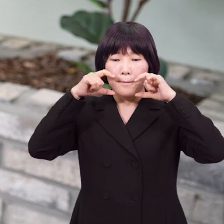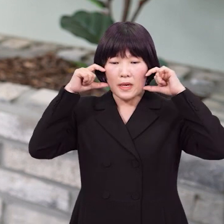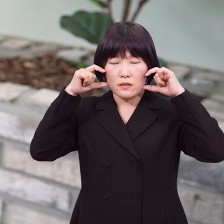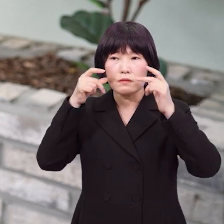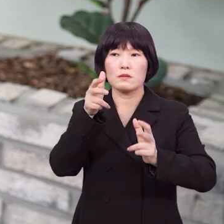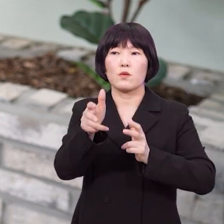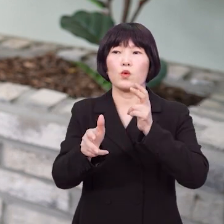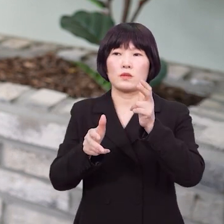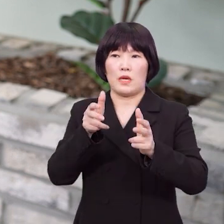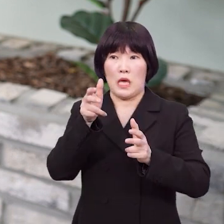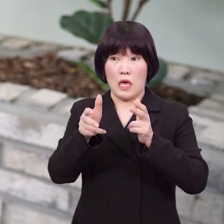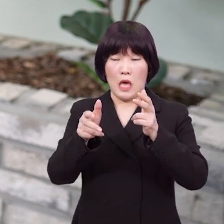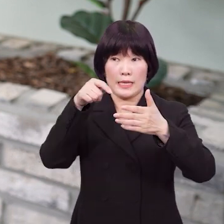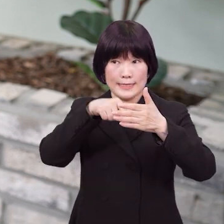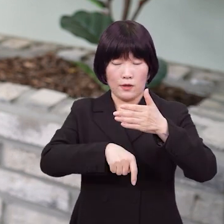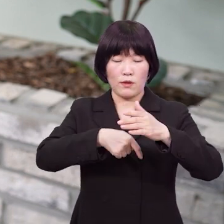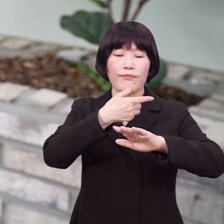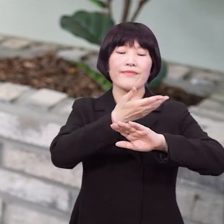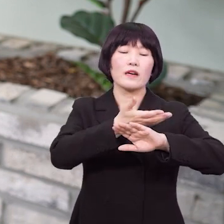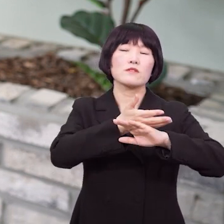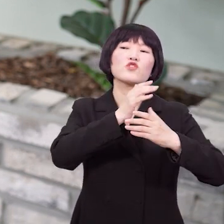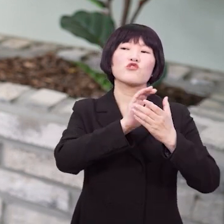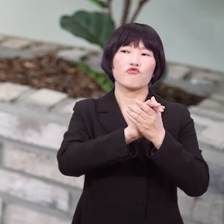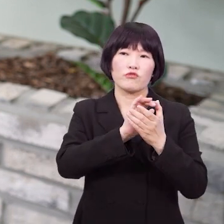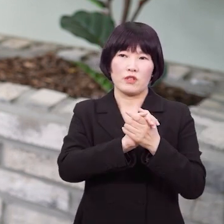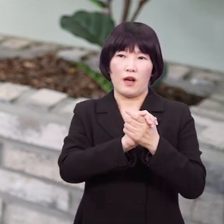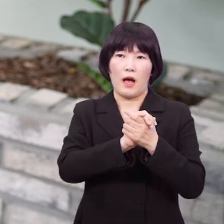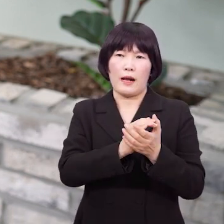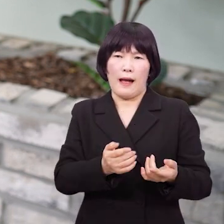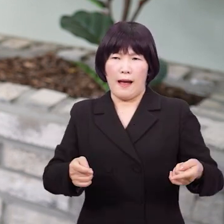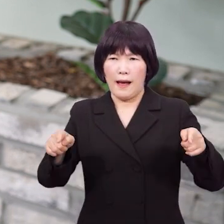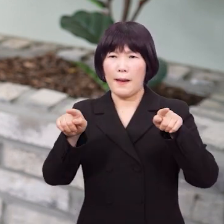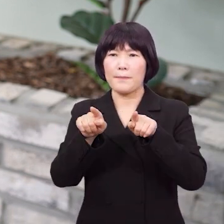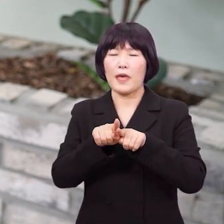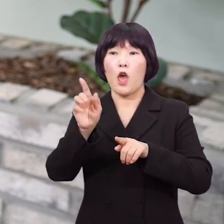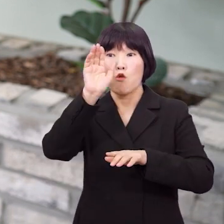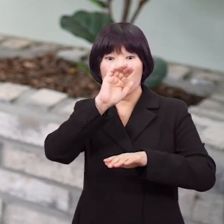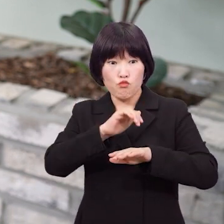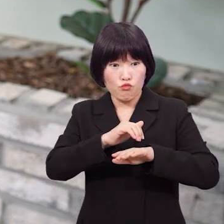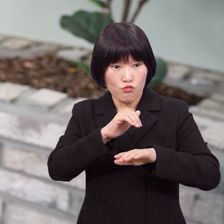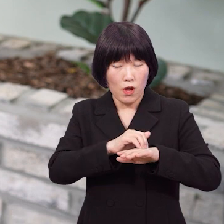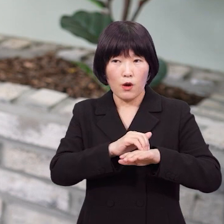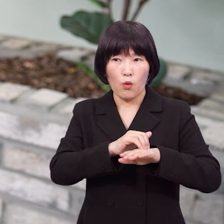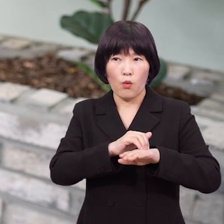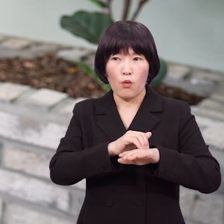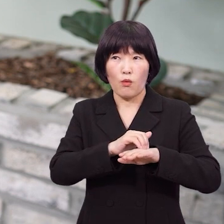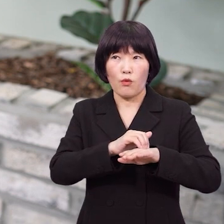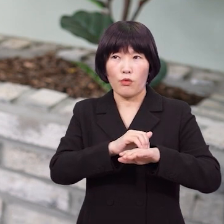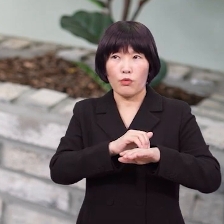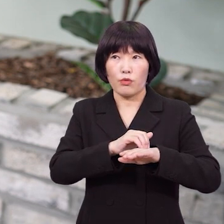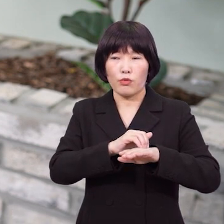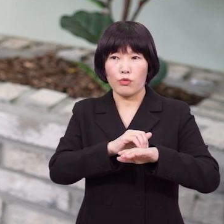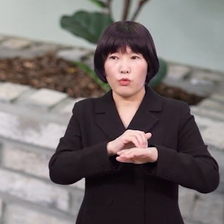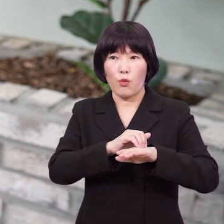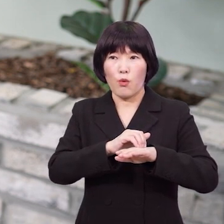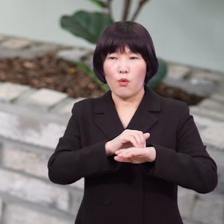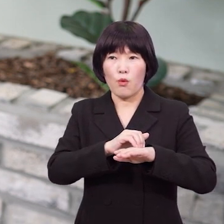3개월 동안 마스크 공장에서 다른 친구들과 함께 훈련도